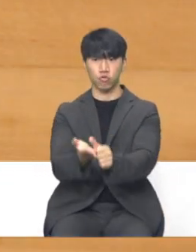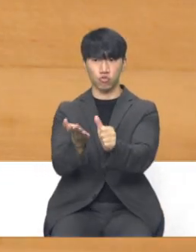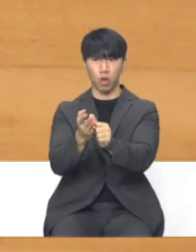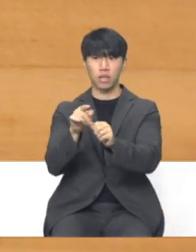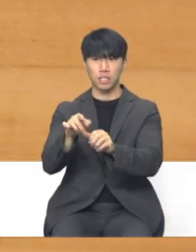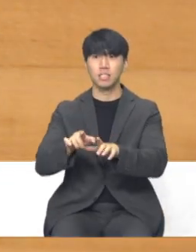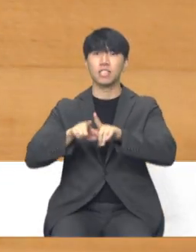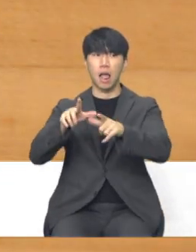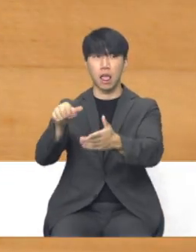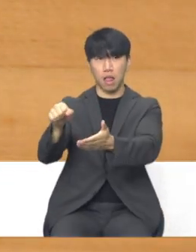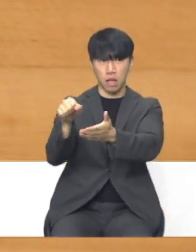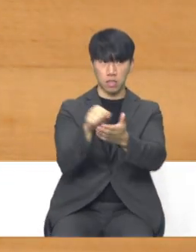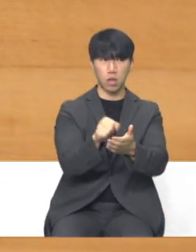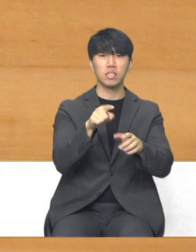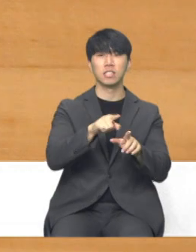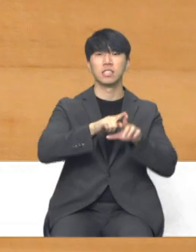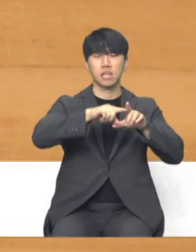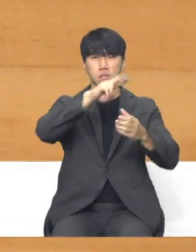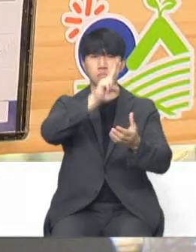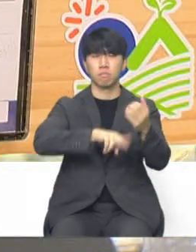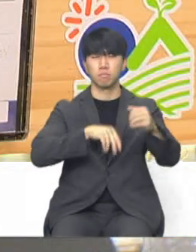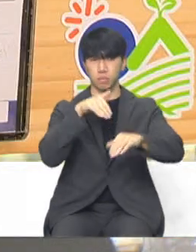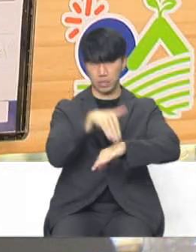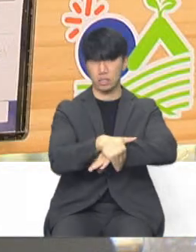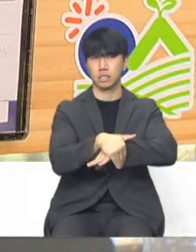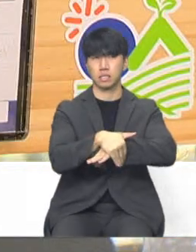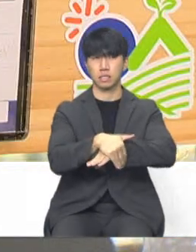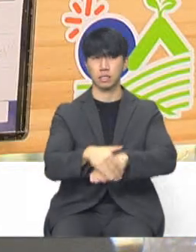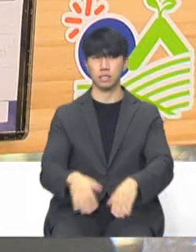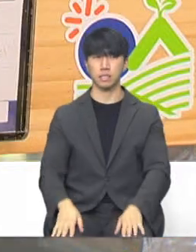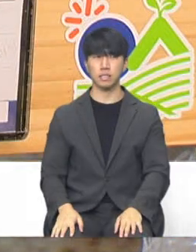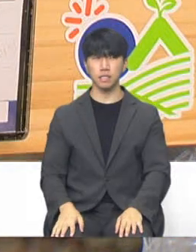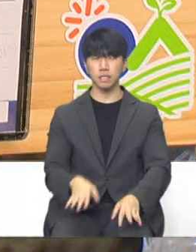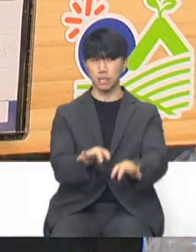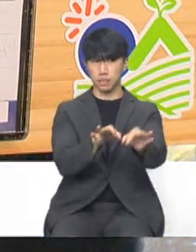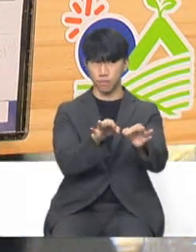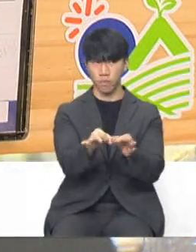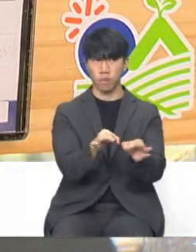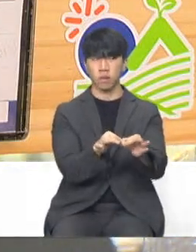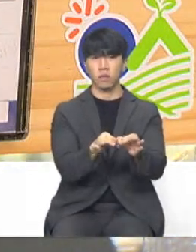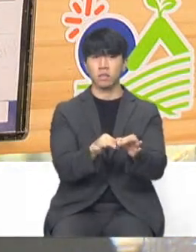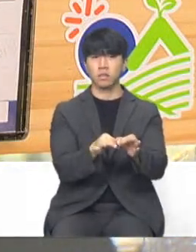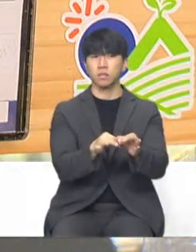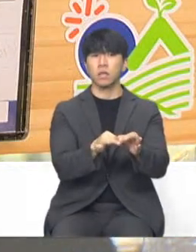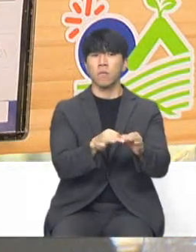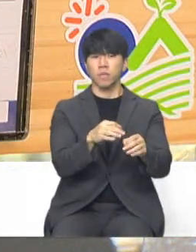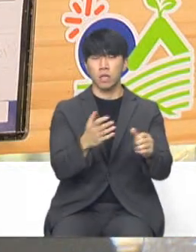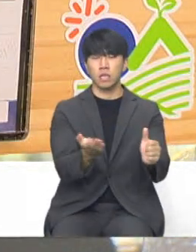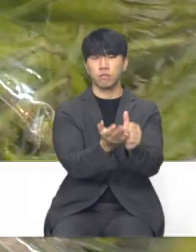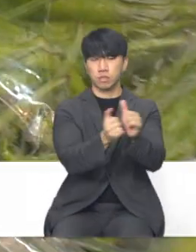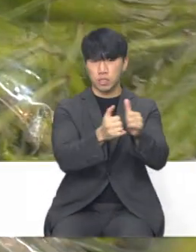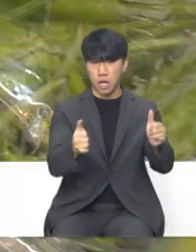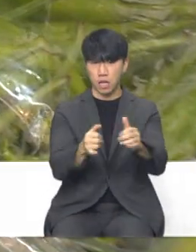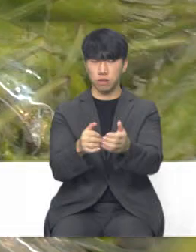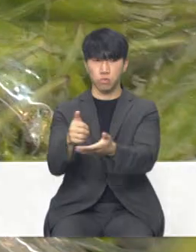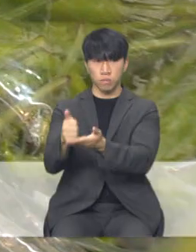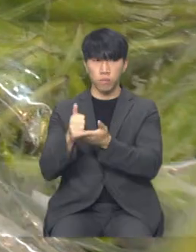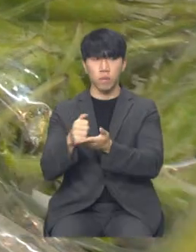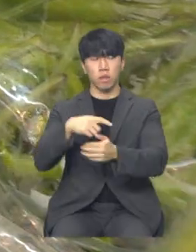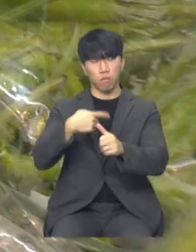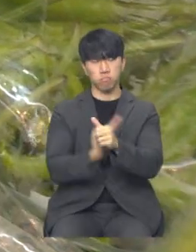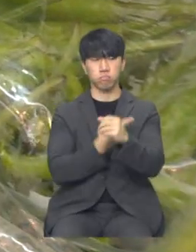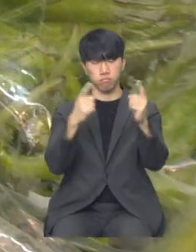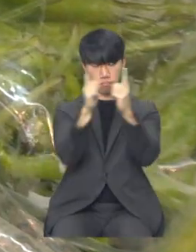수확해 당일 판매하는 방식으로 운영합니다. 매장에서 생산자와 소비자가 자연스럽게 만나는